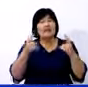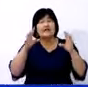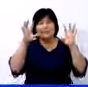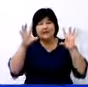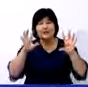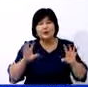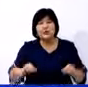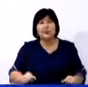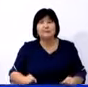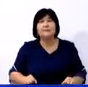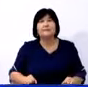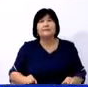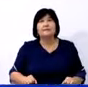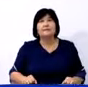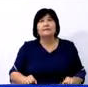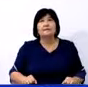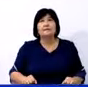Конституции.